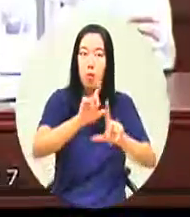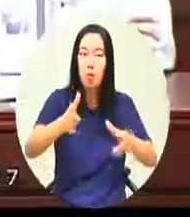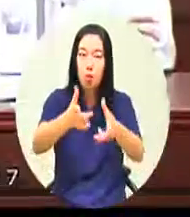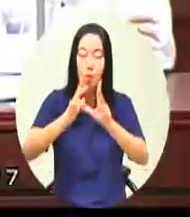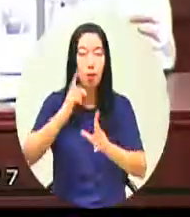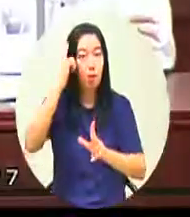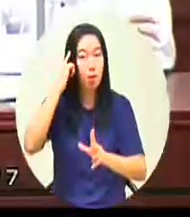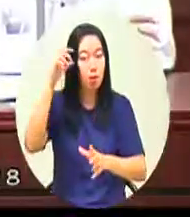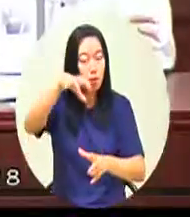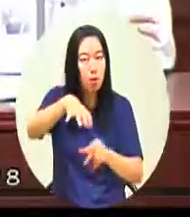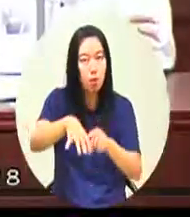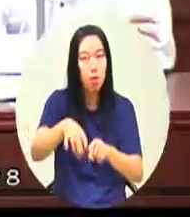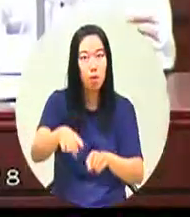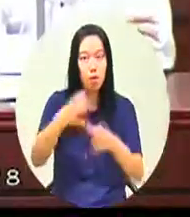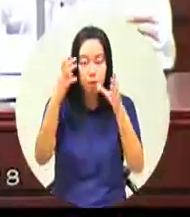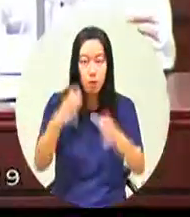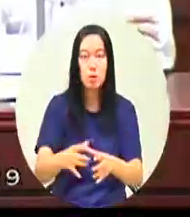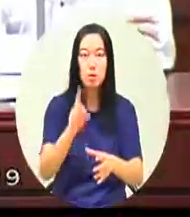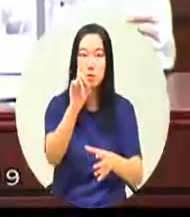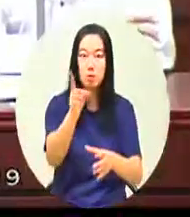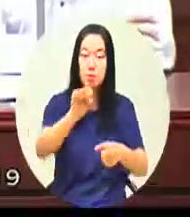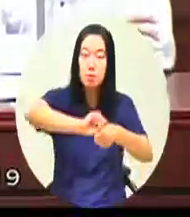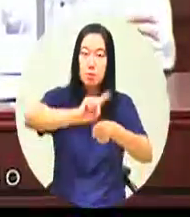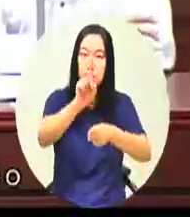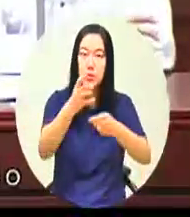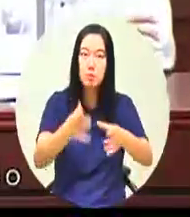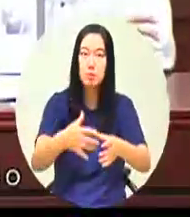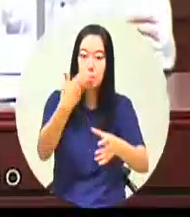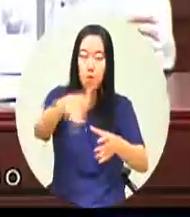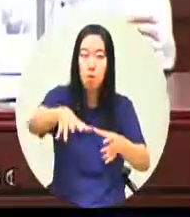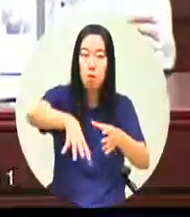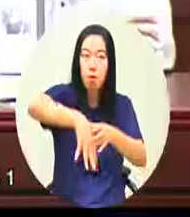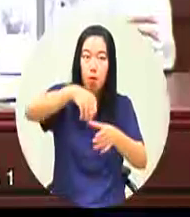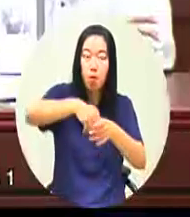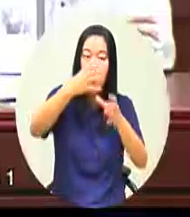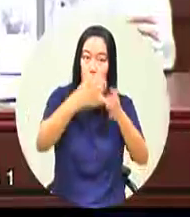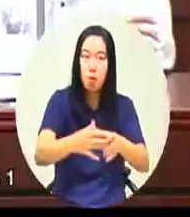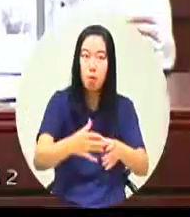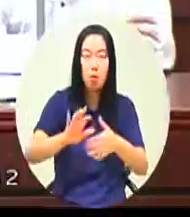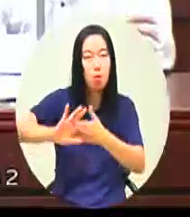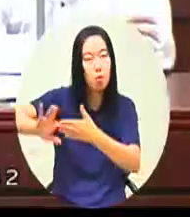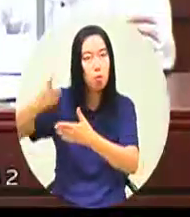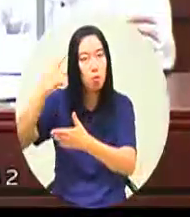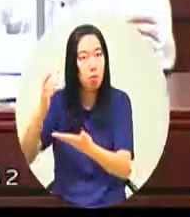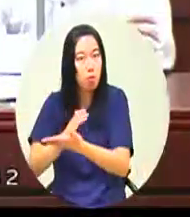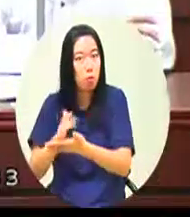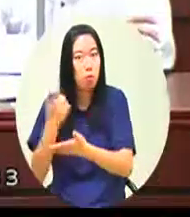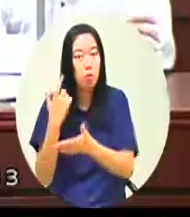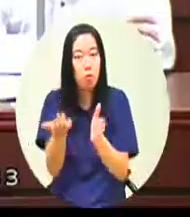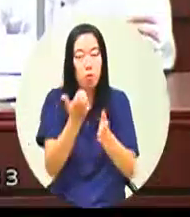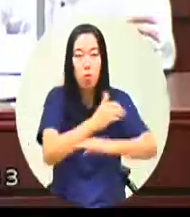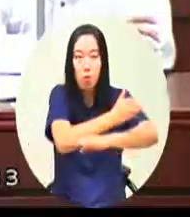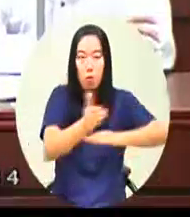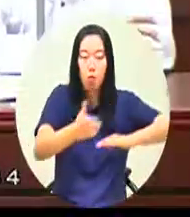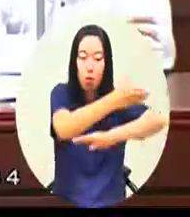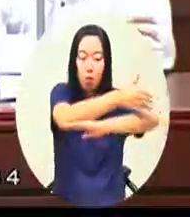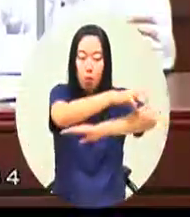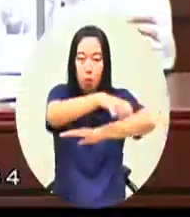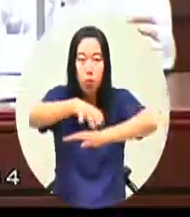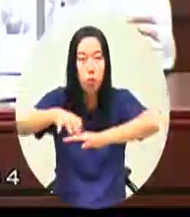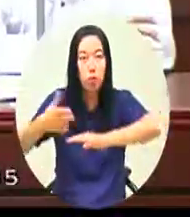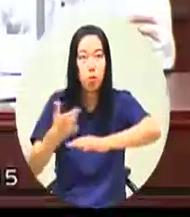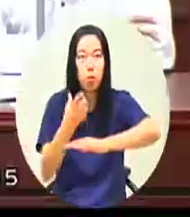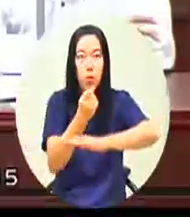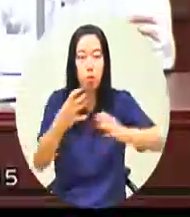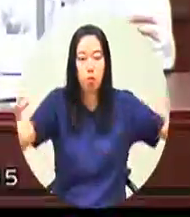方，是不是在设个抽水站哈？那其实前面的一些抽水站的评估是在前镇和沿岸有一些刚好急